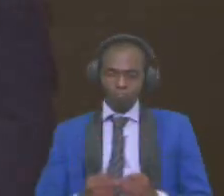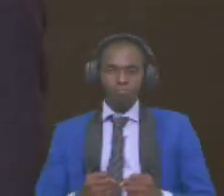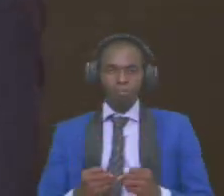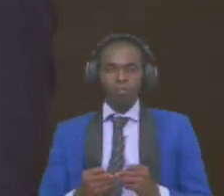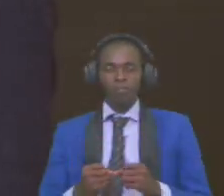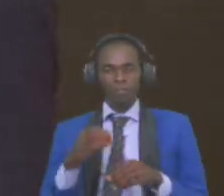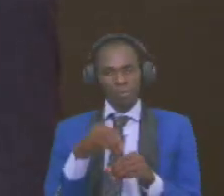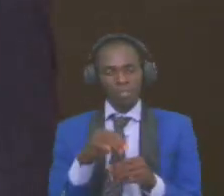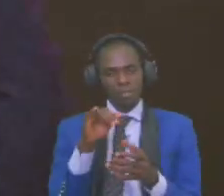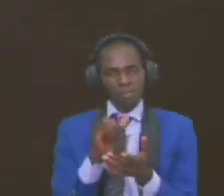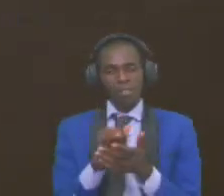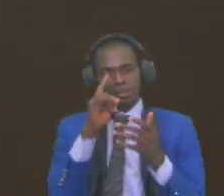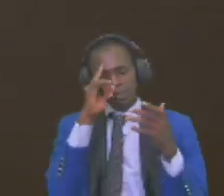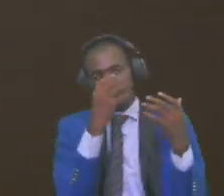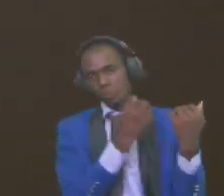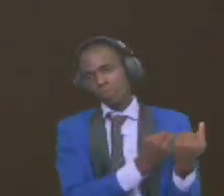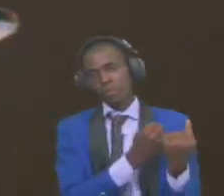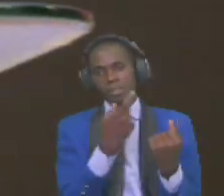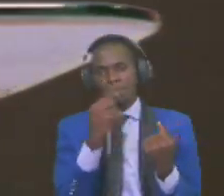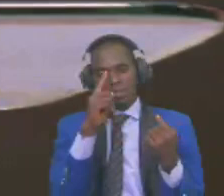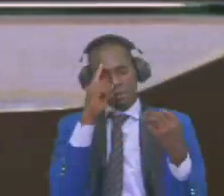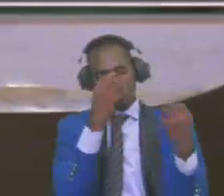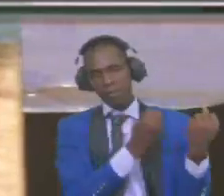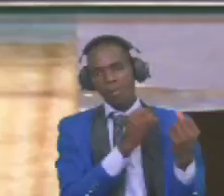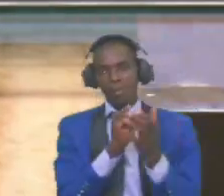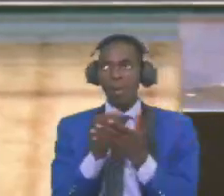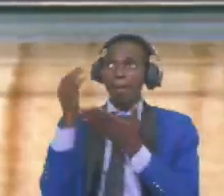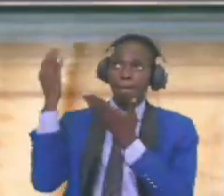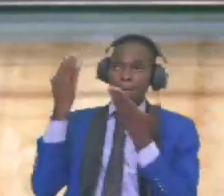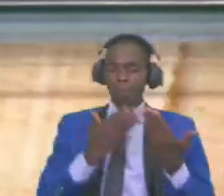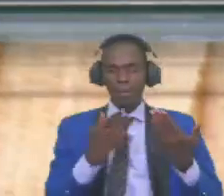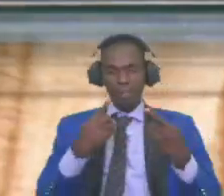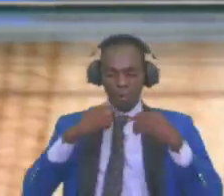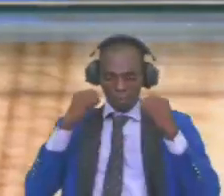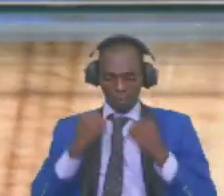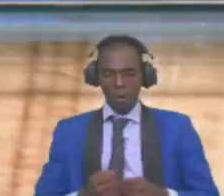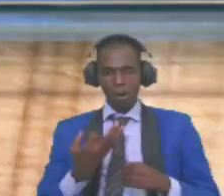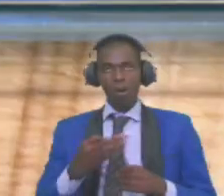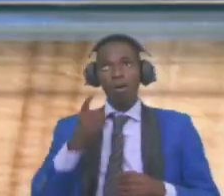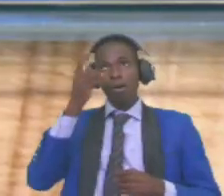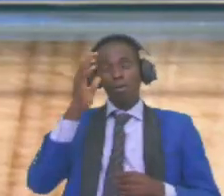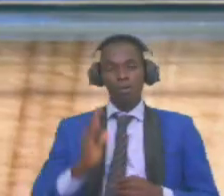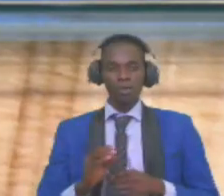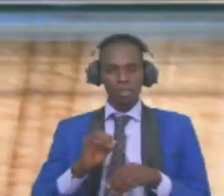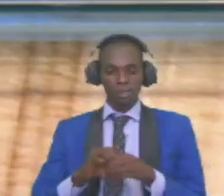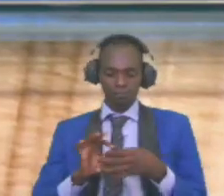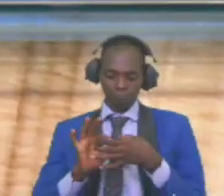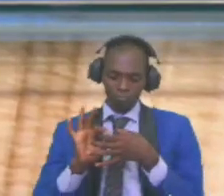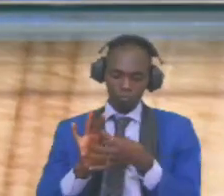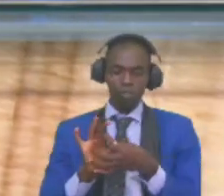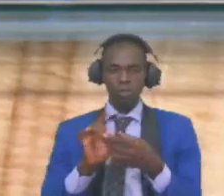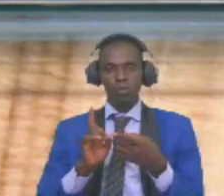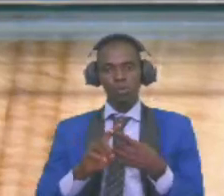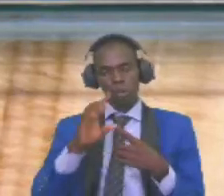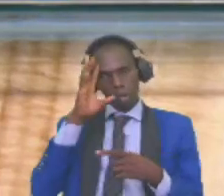réveillait demeurer fermes dans la foi la foi qui apporte la puissance de dieu en connexion